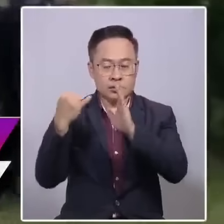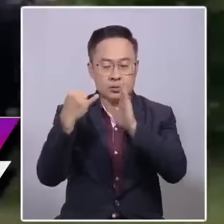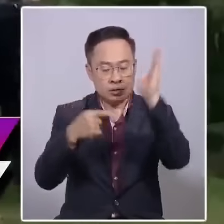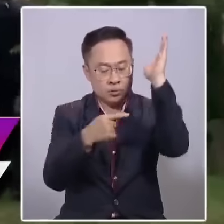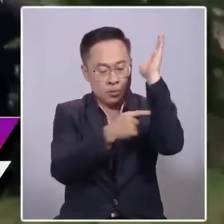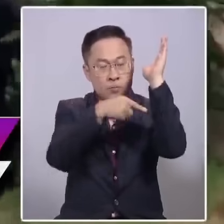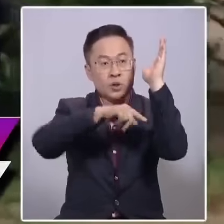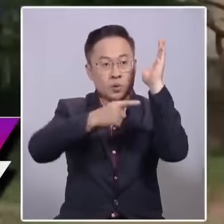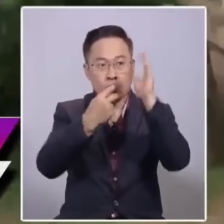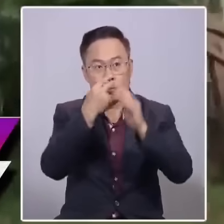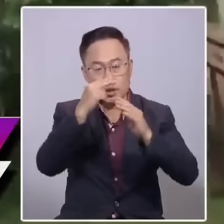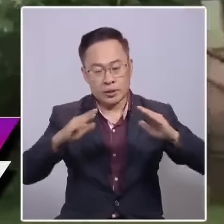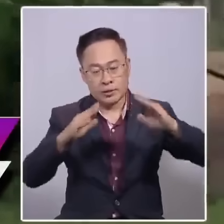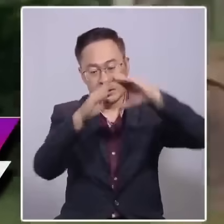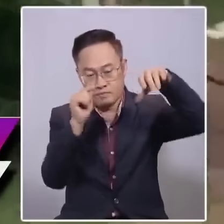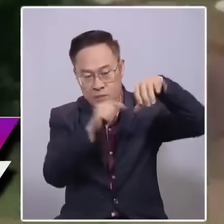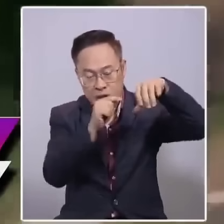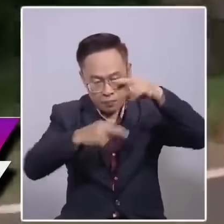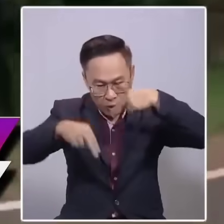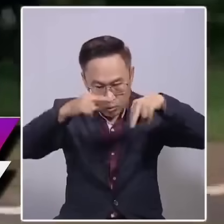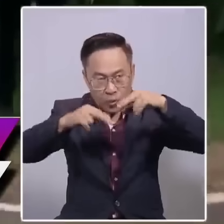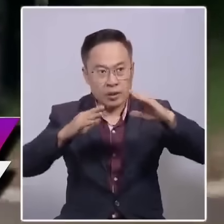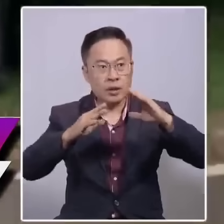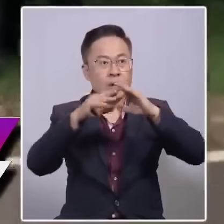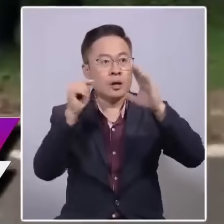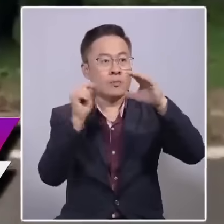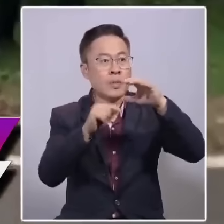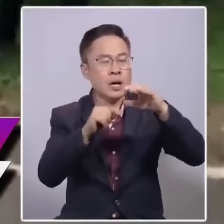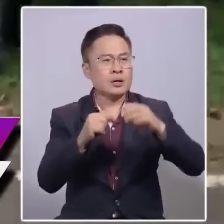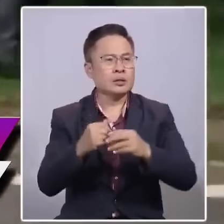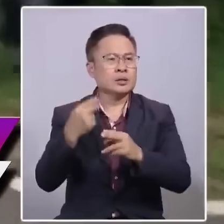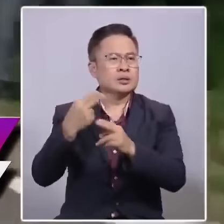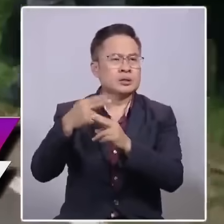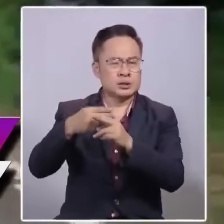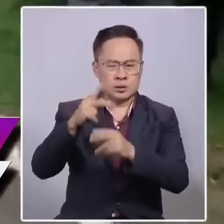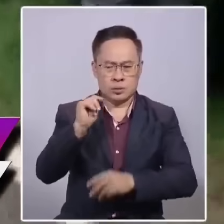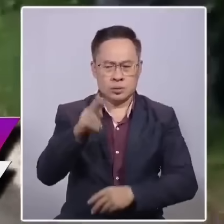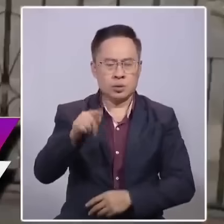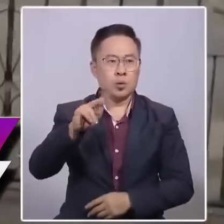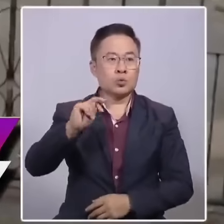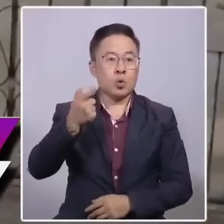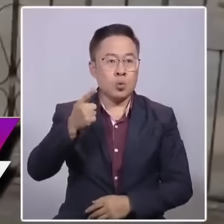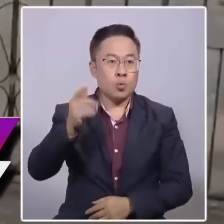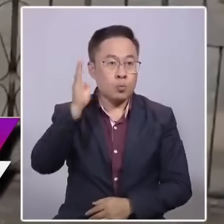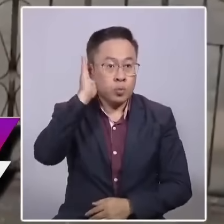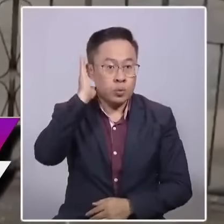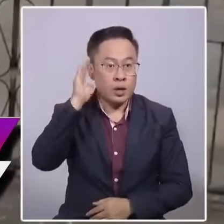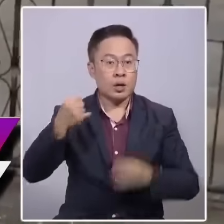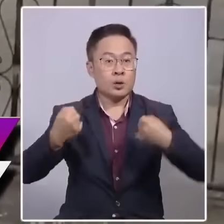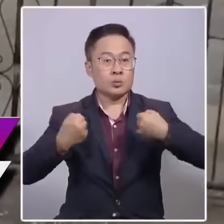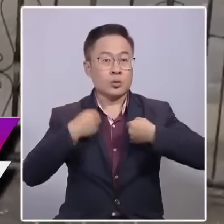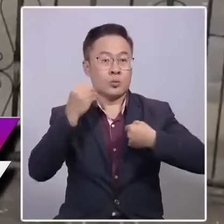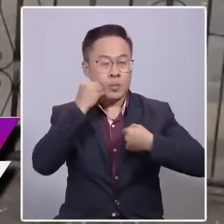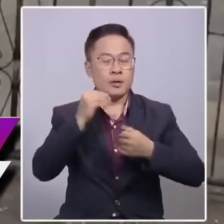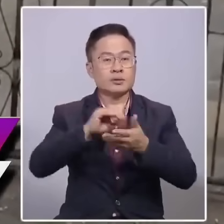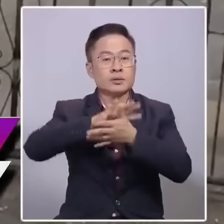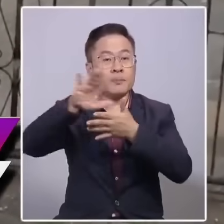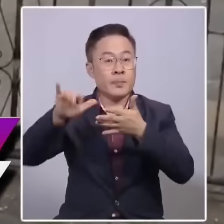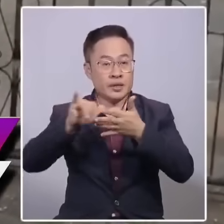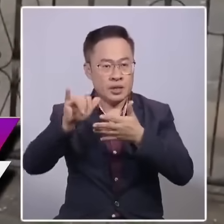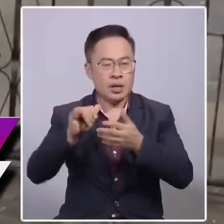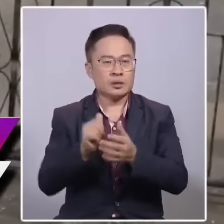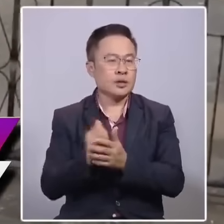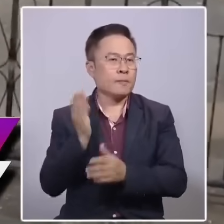เนี่ยนะคะเป็นบ้านของของนายกสชหรือนายพงษ์ค่ะคนนี้สำคัญยังไงเขาบอกว่าเป็นญาตินะคะ